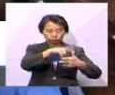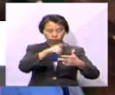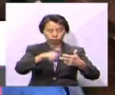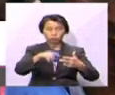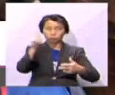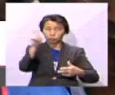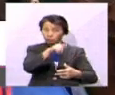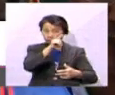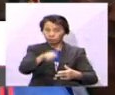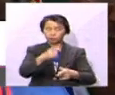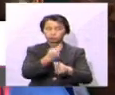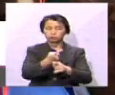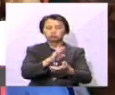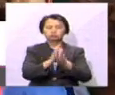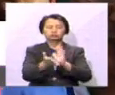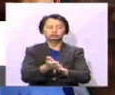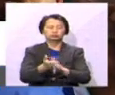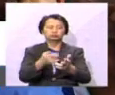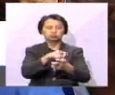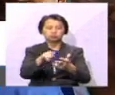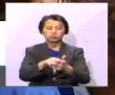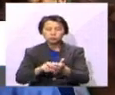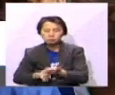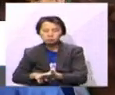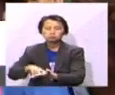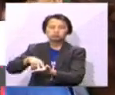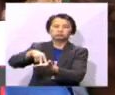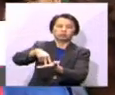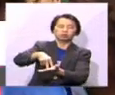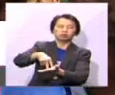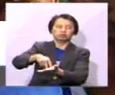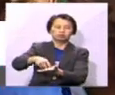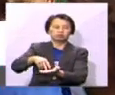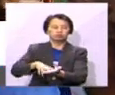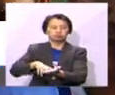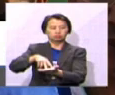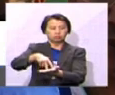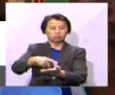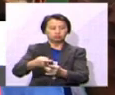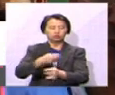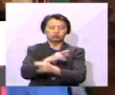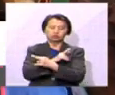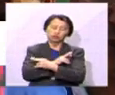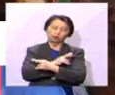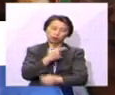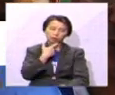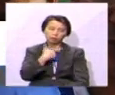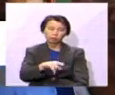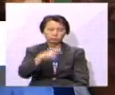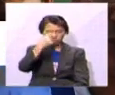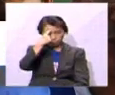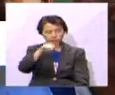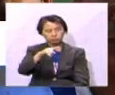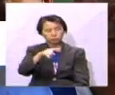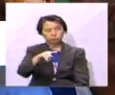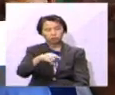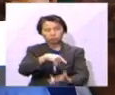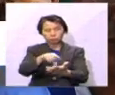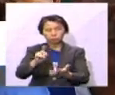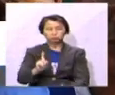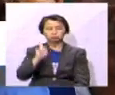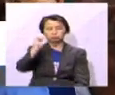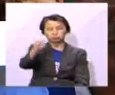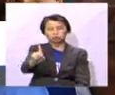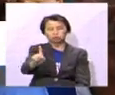telah menyebabkan mereka bangun daripada rehat lama untuk mereka tampil